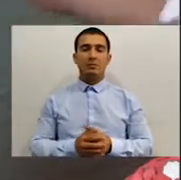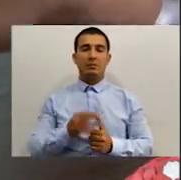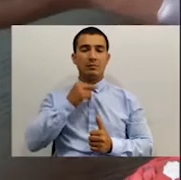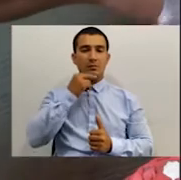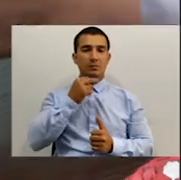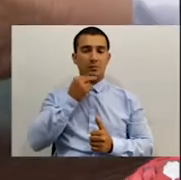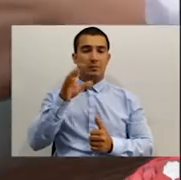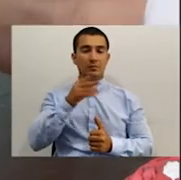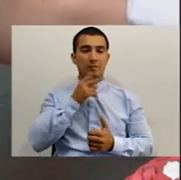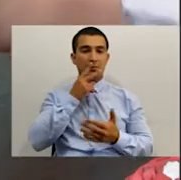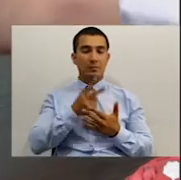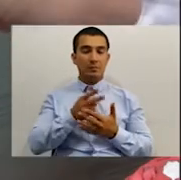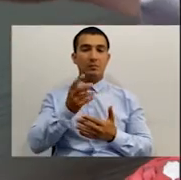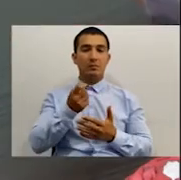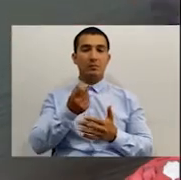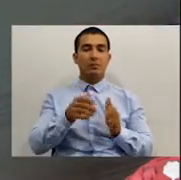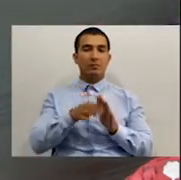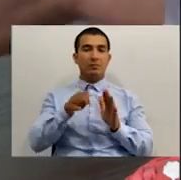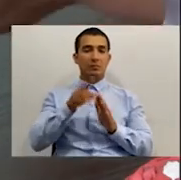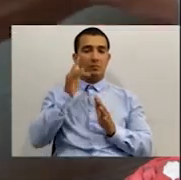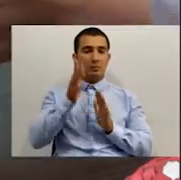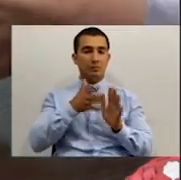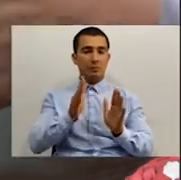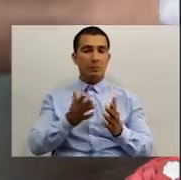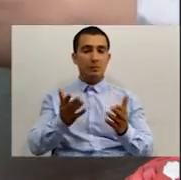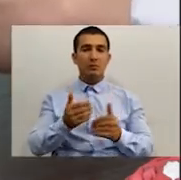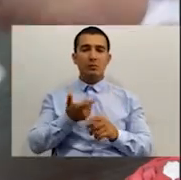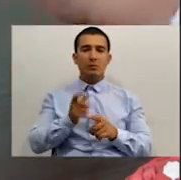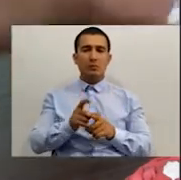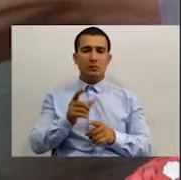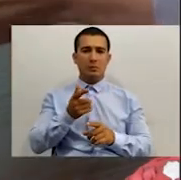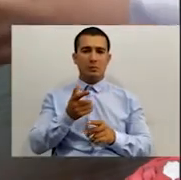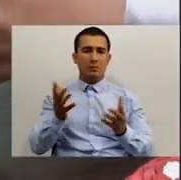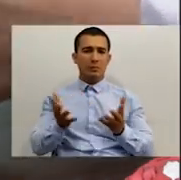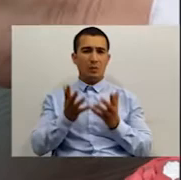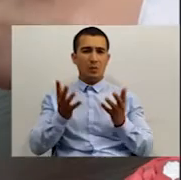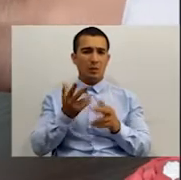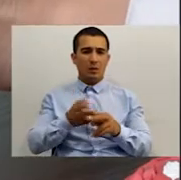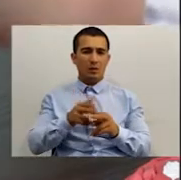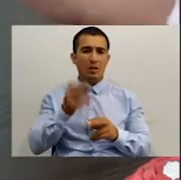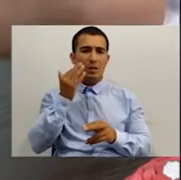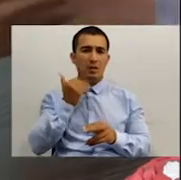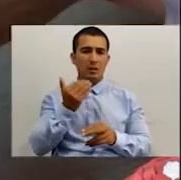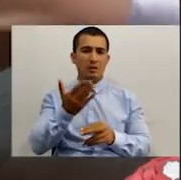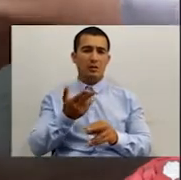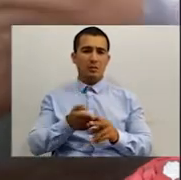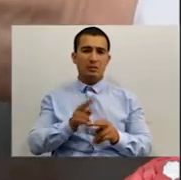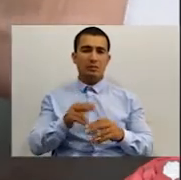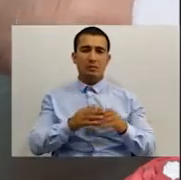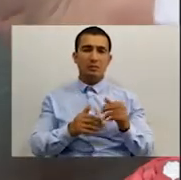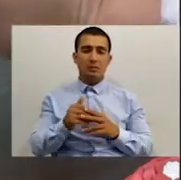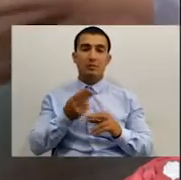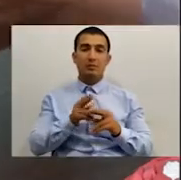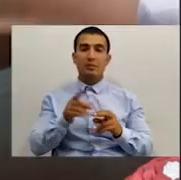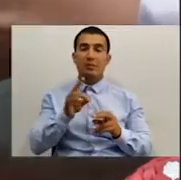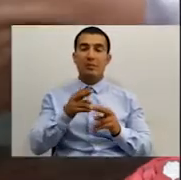Қат білін көрсейлі, чүн өлесілі. Жүді еңгілді бойлеймін. Бір тексті, бір қал болып, тоқып